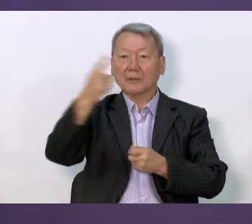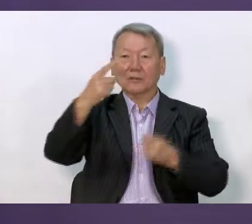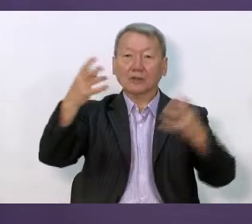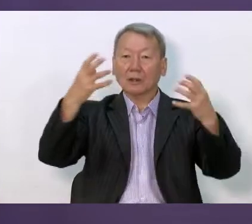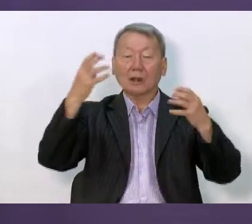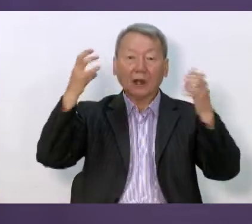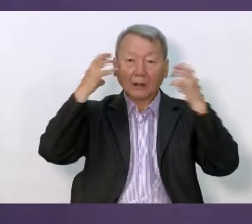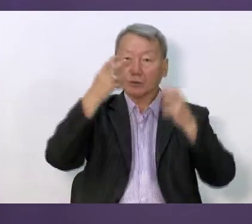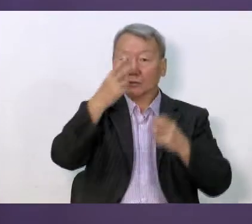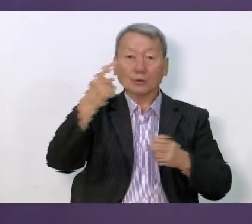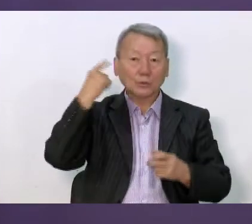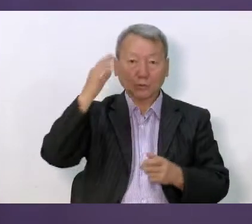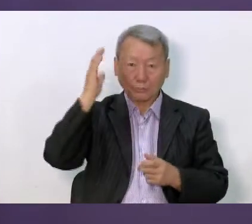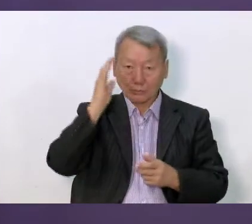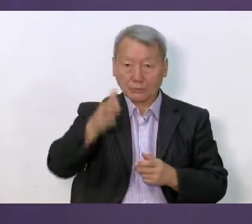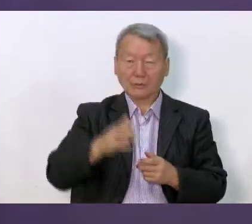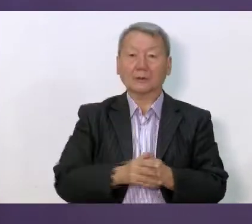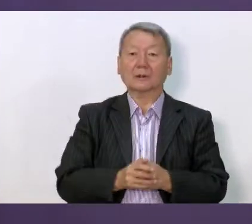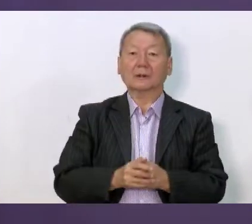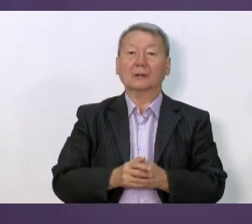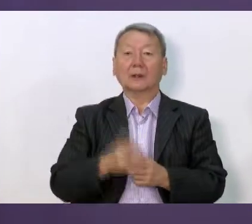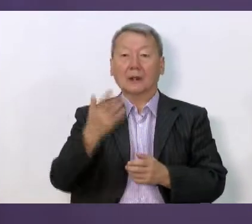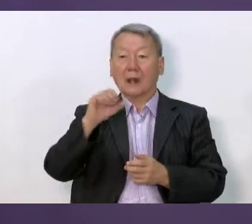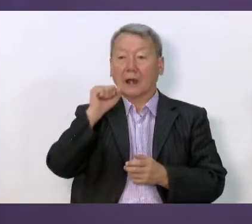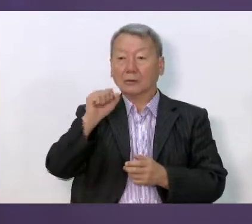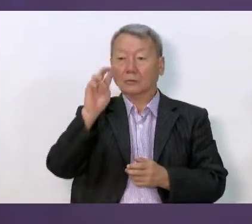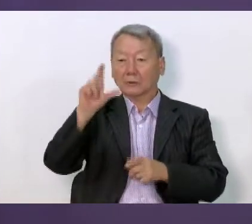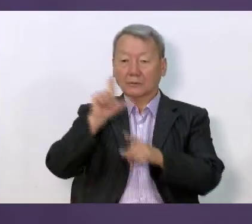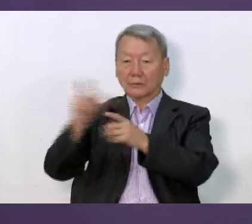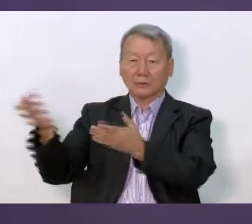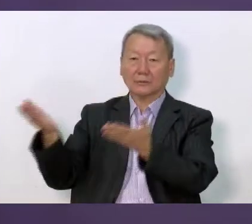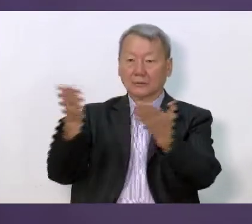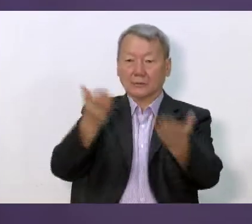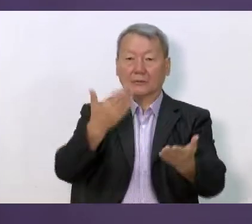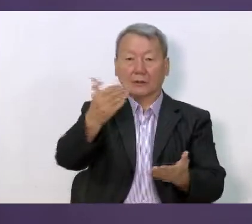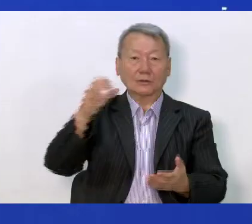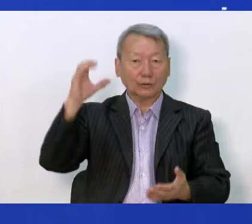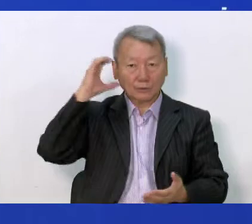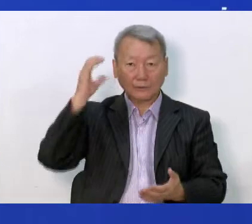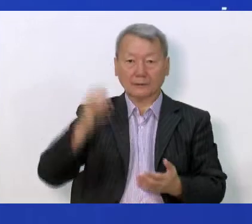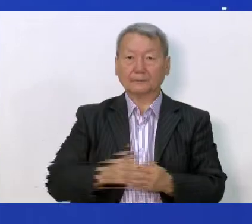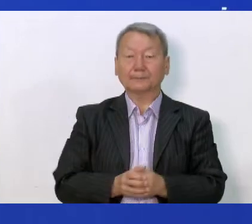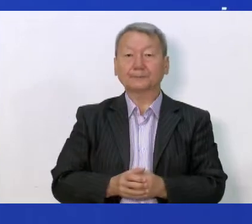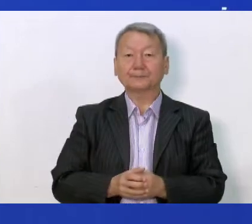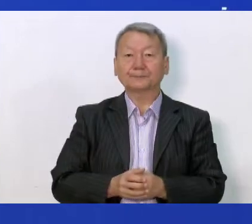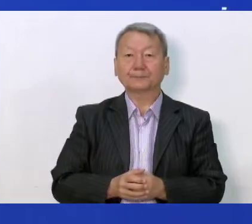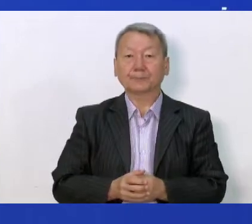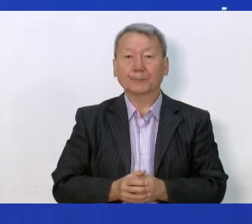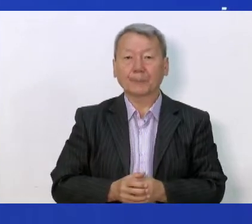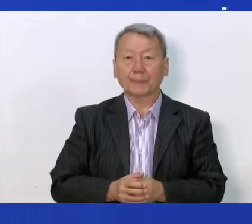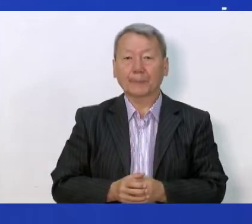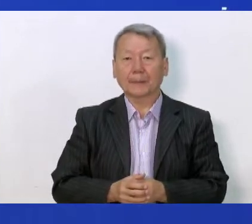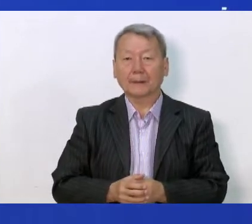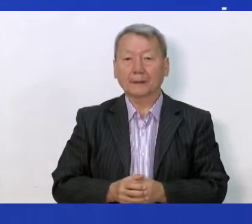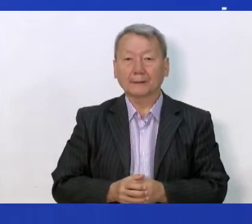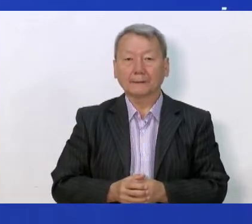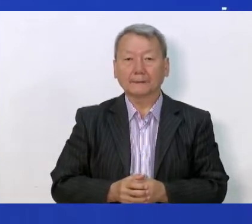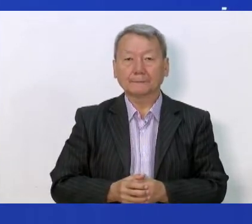жана биринчи радионун баракчаларынан көрүп уга аласыздар. Анда эмесе Айнура Бектурганова сөз сизде.